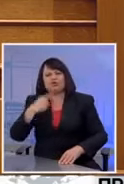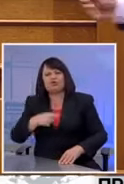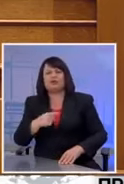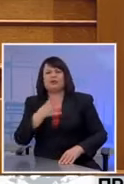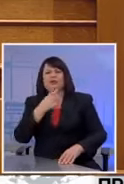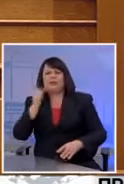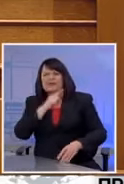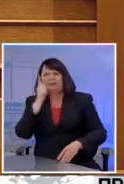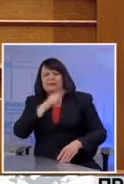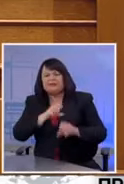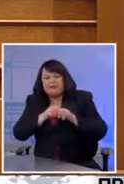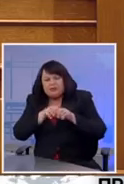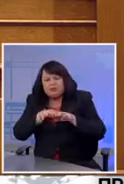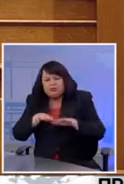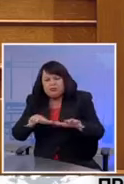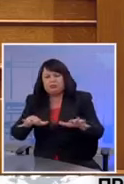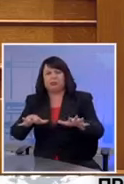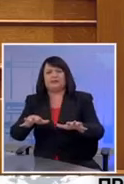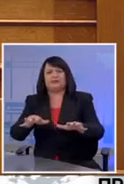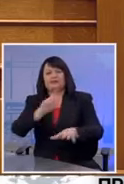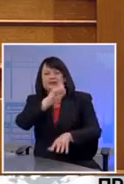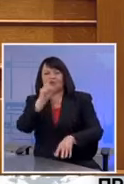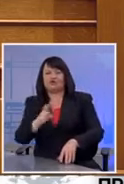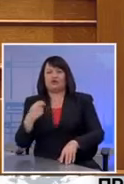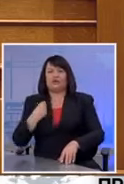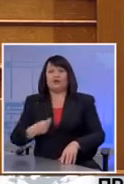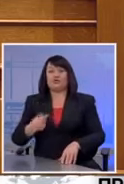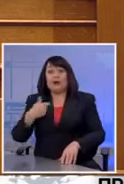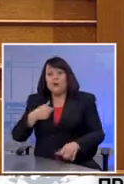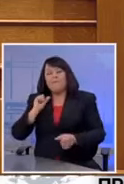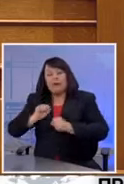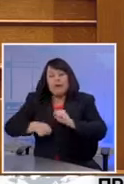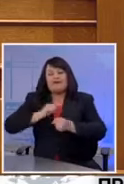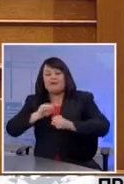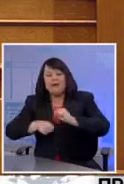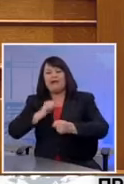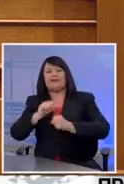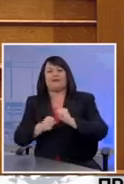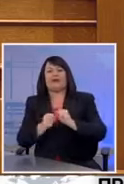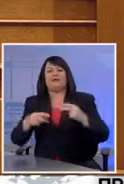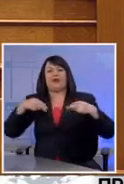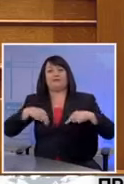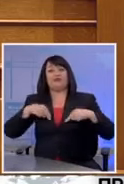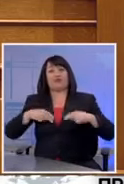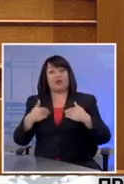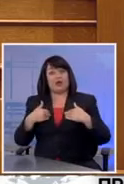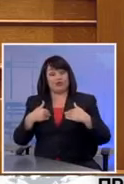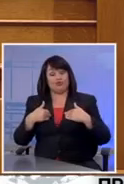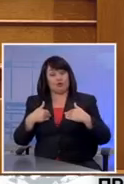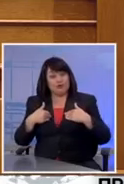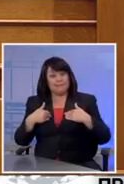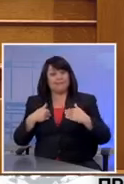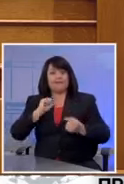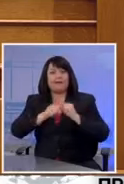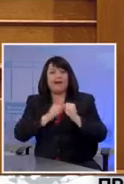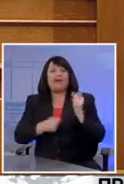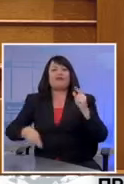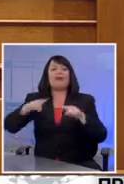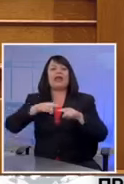με ψέματα το δημόσιο βίο, εγώ αγωνιζόμουν μέσα στο Υπουργείο το οποίο είχα αναλάβει να κρατήσουμε την